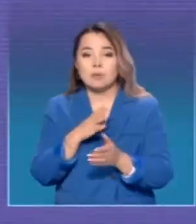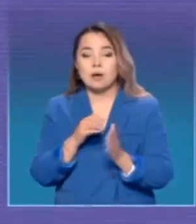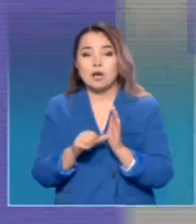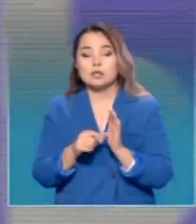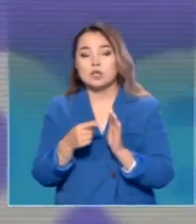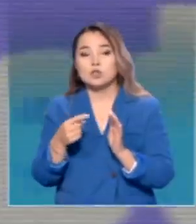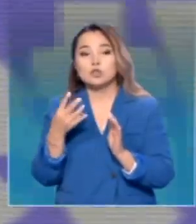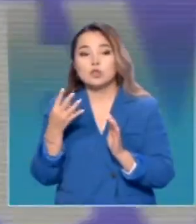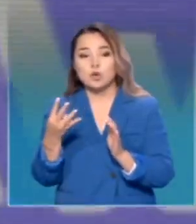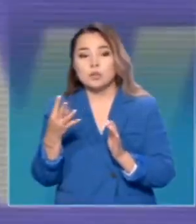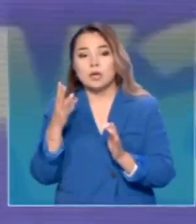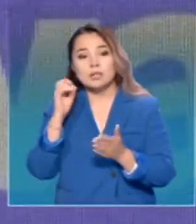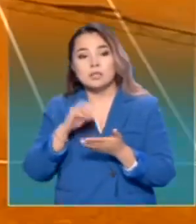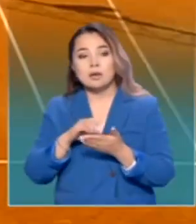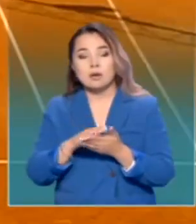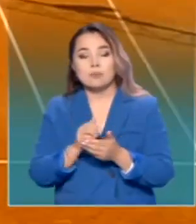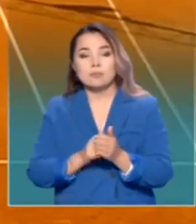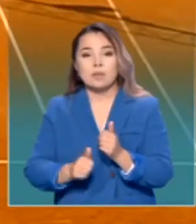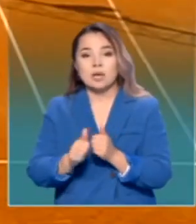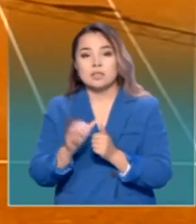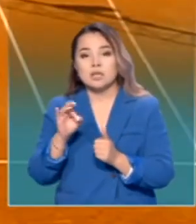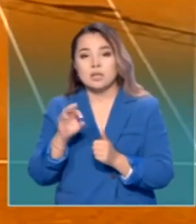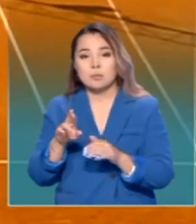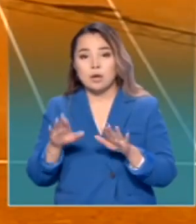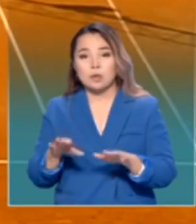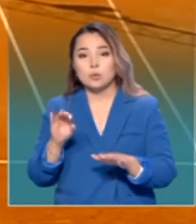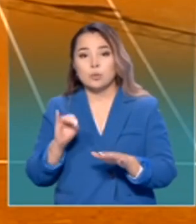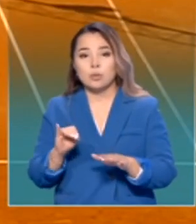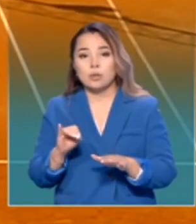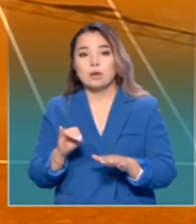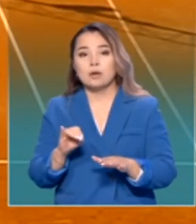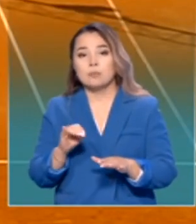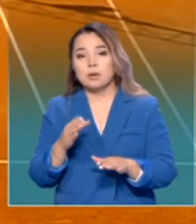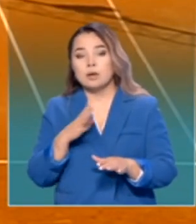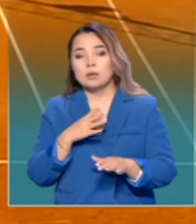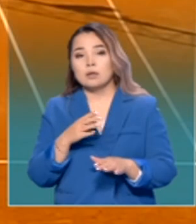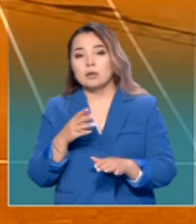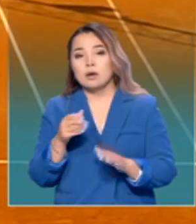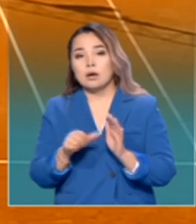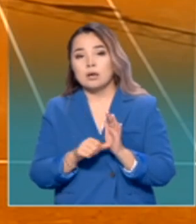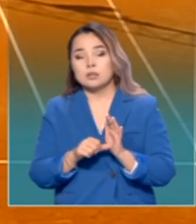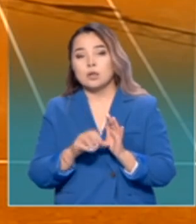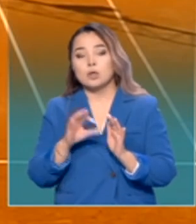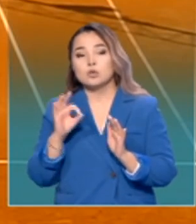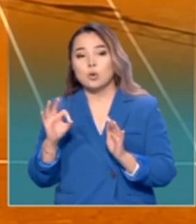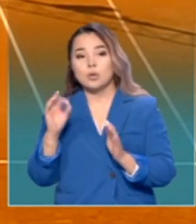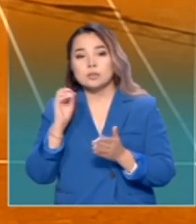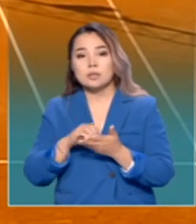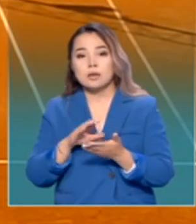6-4 есебімен Сербия өкілі басым түсті, екіншісінде Юлия 6-0 есебімен кеткен есені